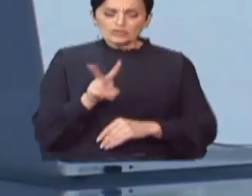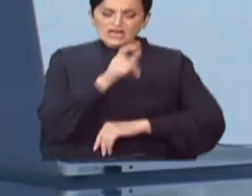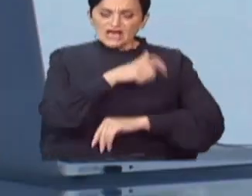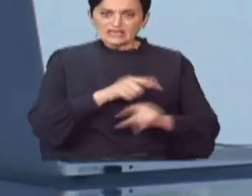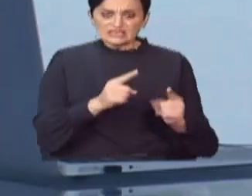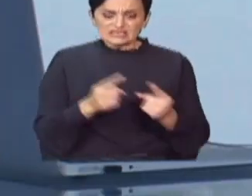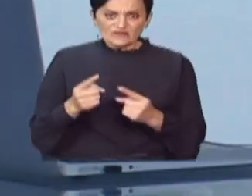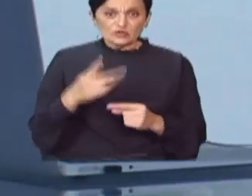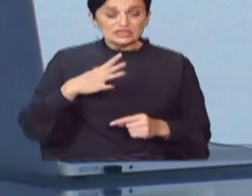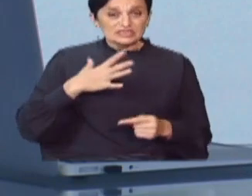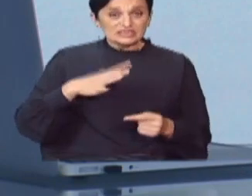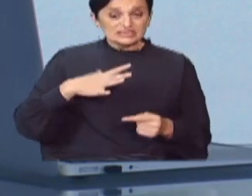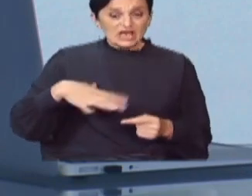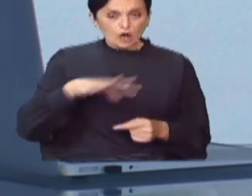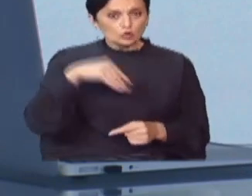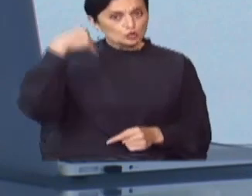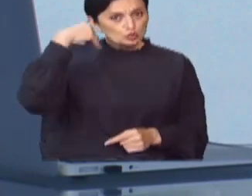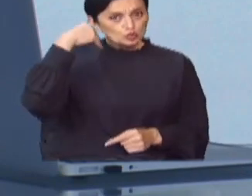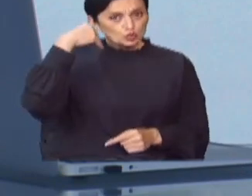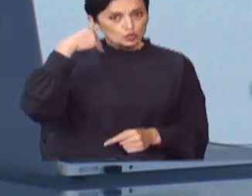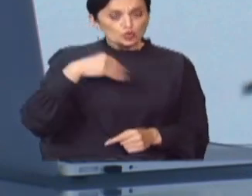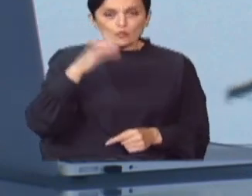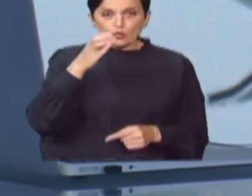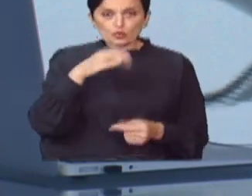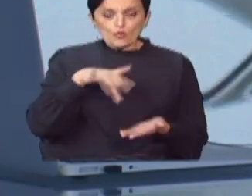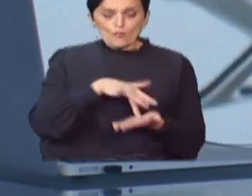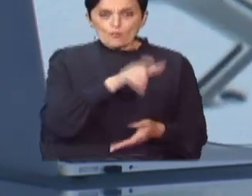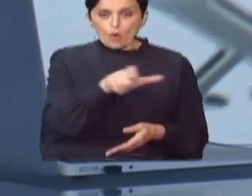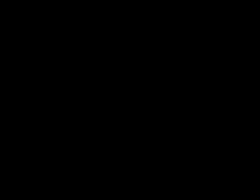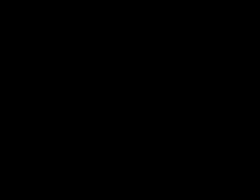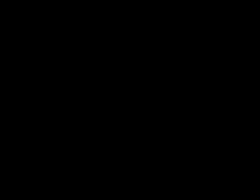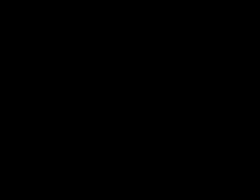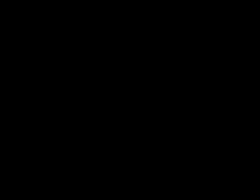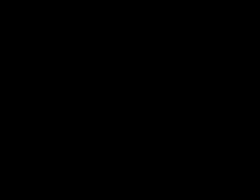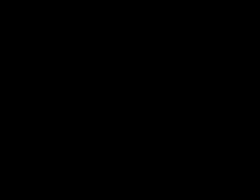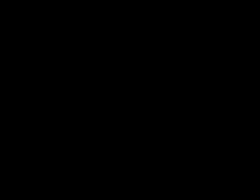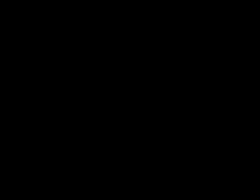წევრი, მათ შორის არიან საქართველოს, თურქეთის და ბულგარეთის მოქალაქეები.